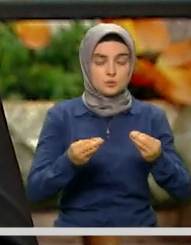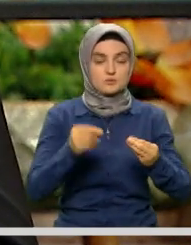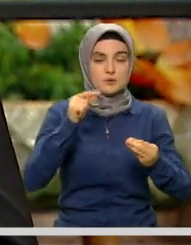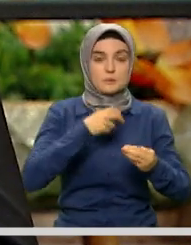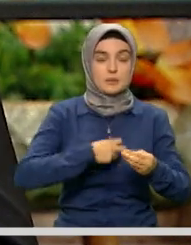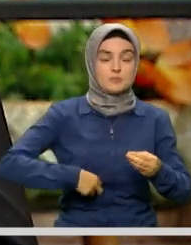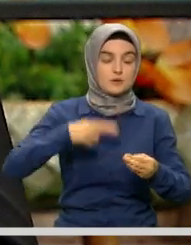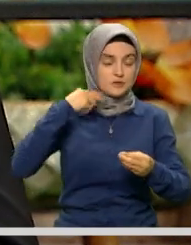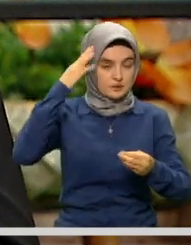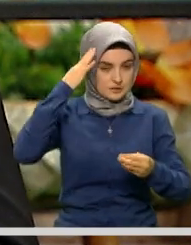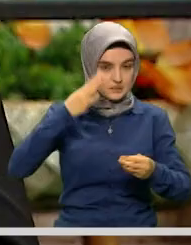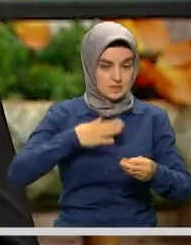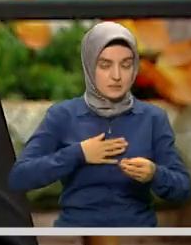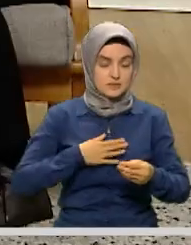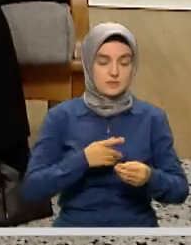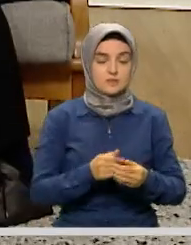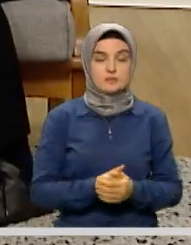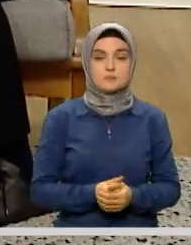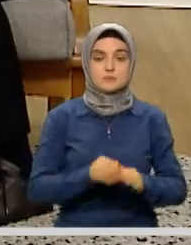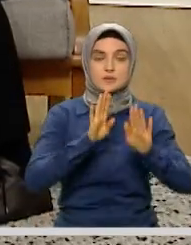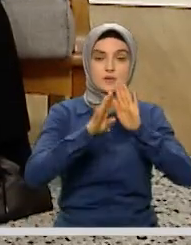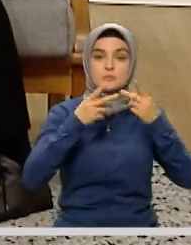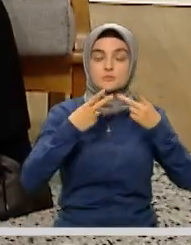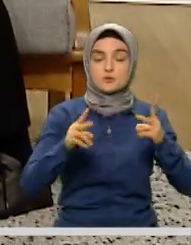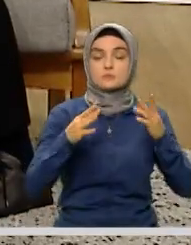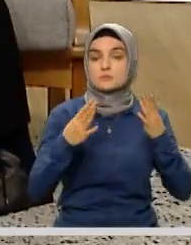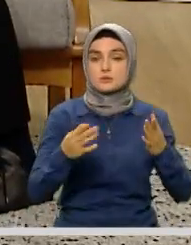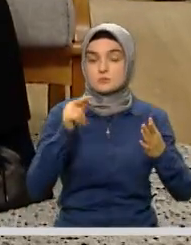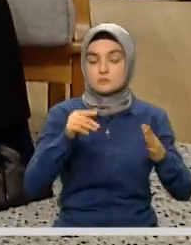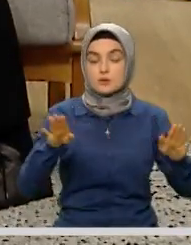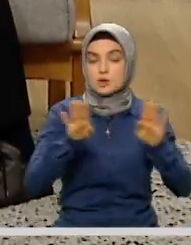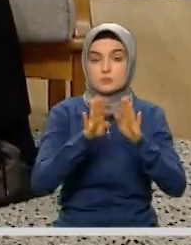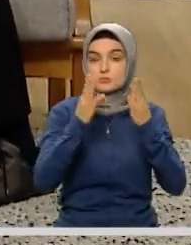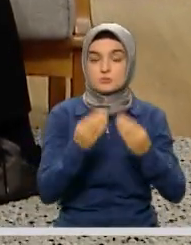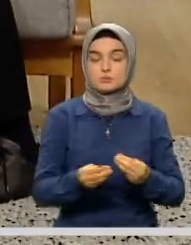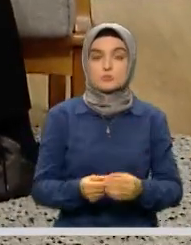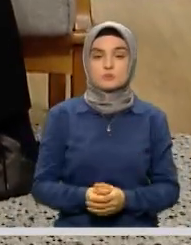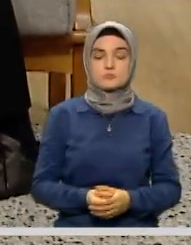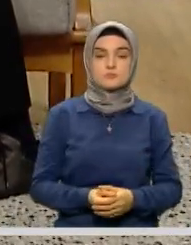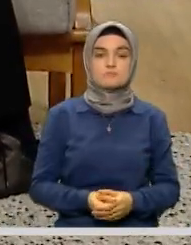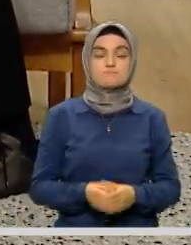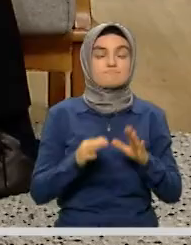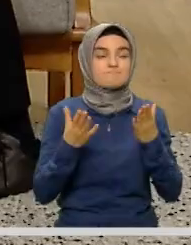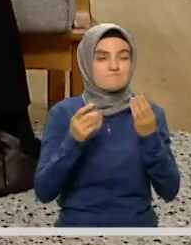Aleyhisselatü Vesselam'a düşünün ki buna bu kapı açılmış. Ya bu kapı kapansaydı, yani ne olacaktı halimiz?